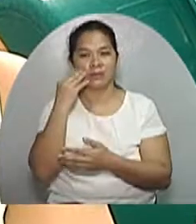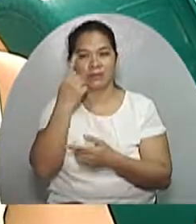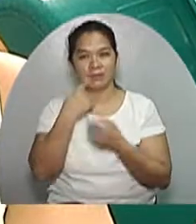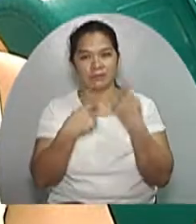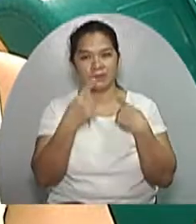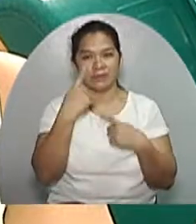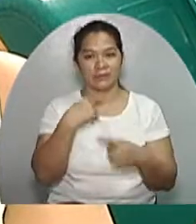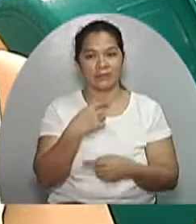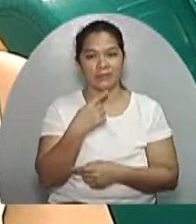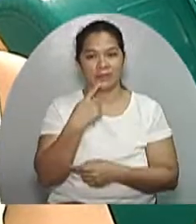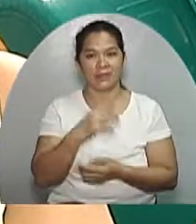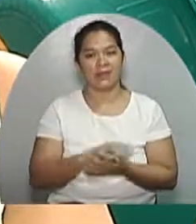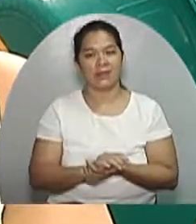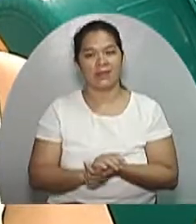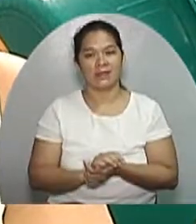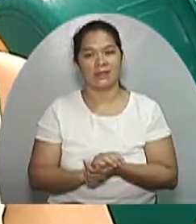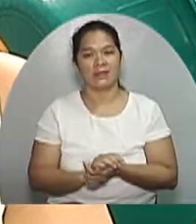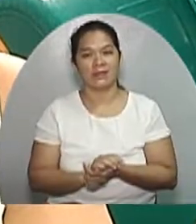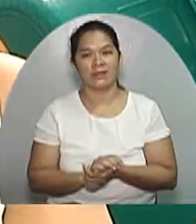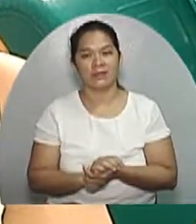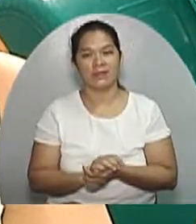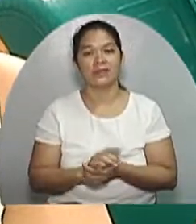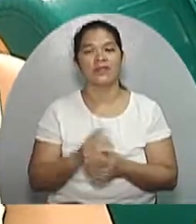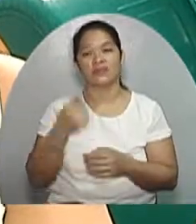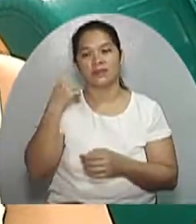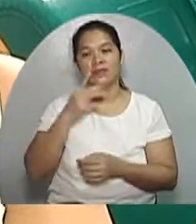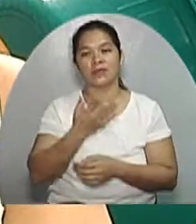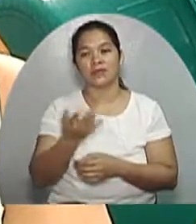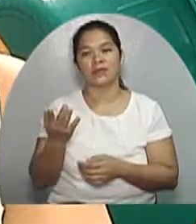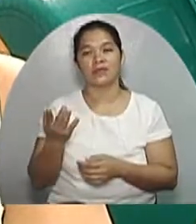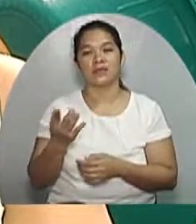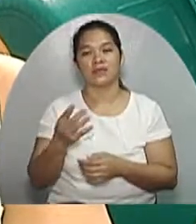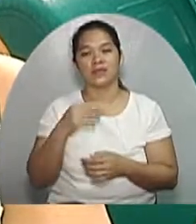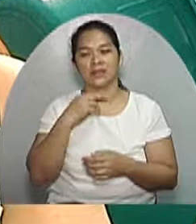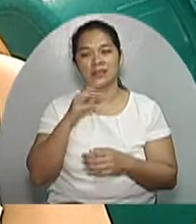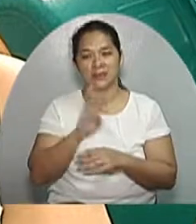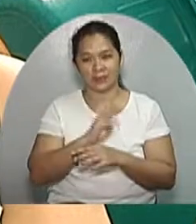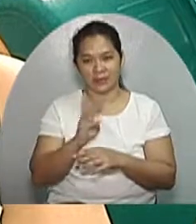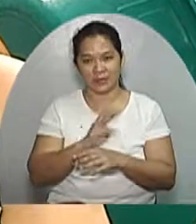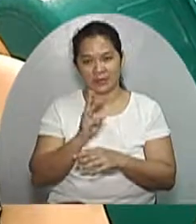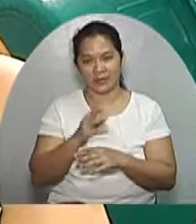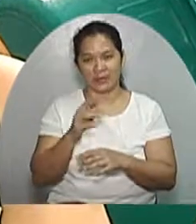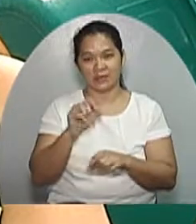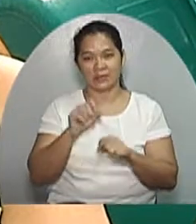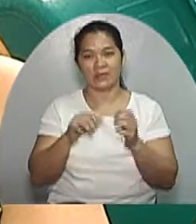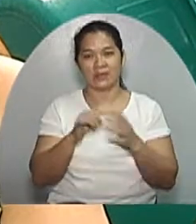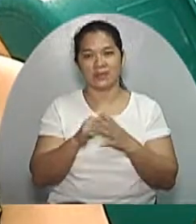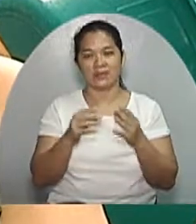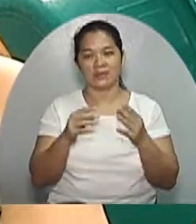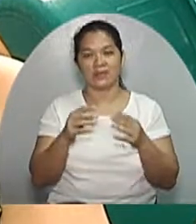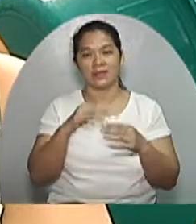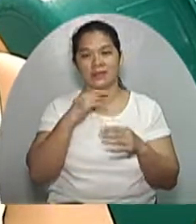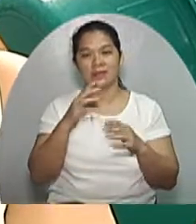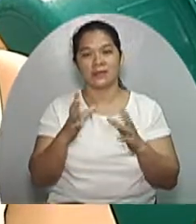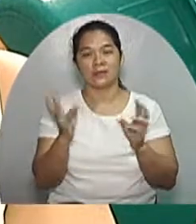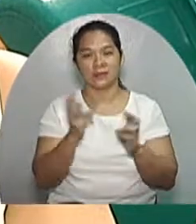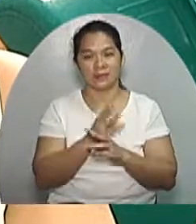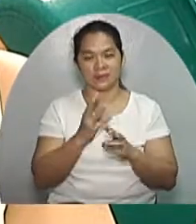Umuwi po yan, umiiyak. Sabi niya na hindi ko na kaya tusutin. Sabi ko, para sa iyan, lalong lala lang ang sakit mo.